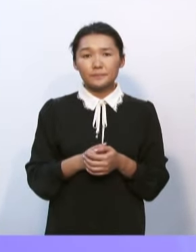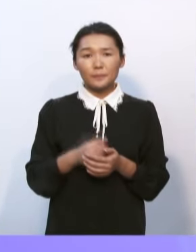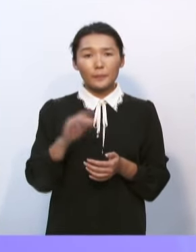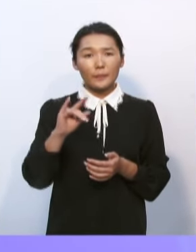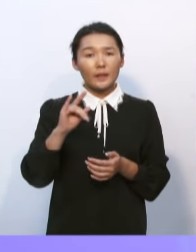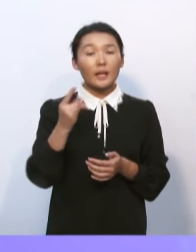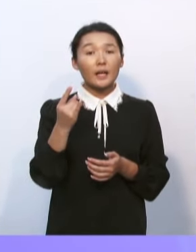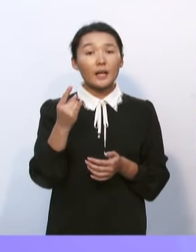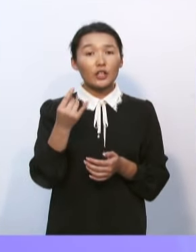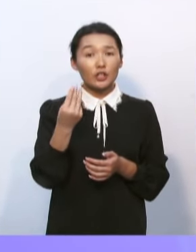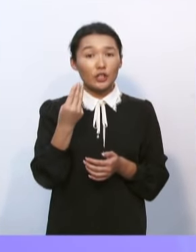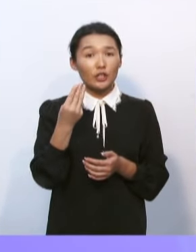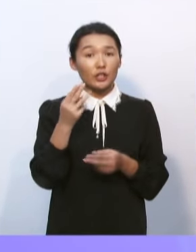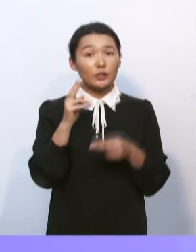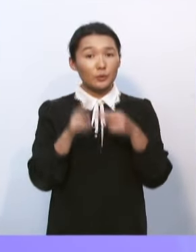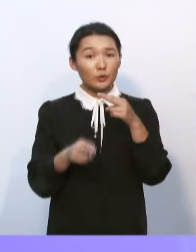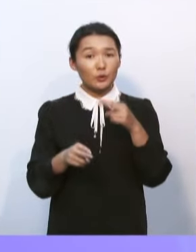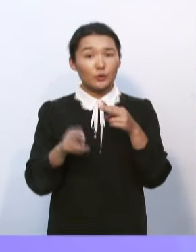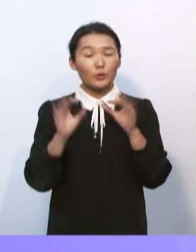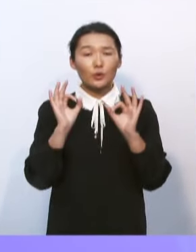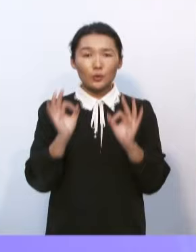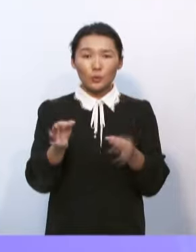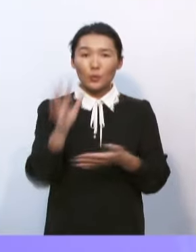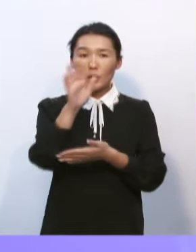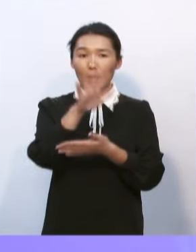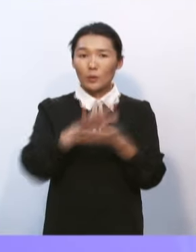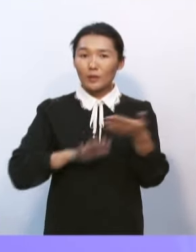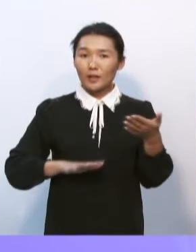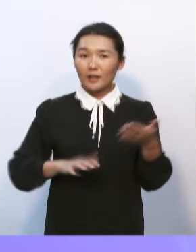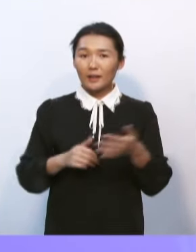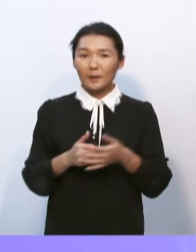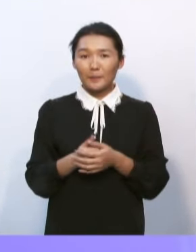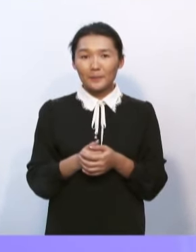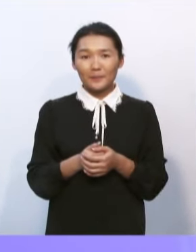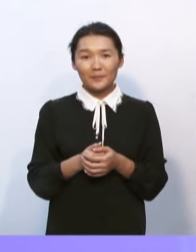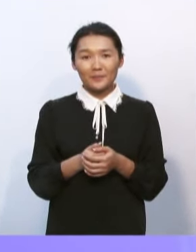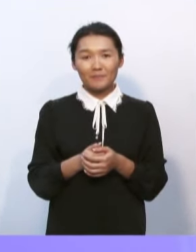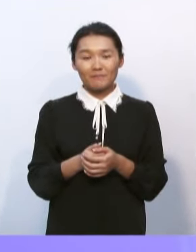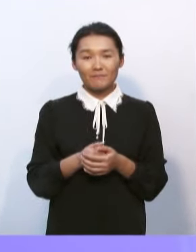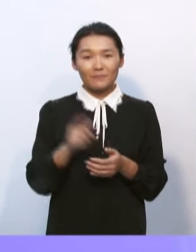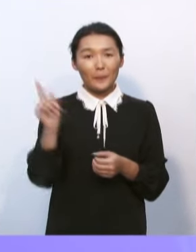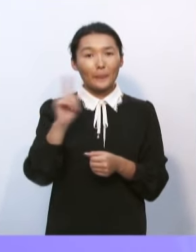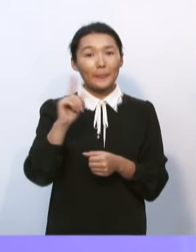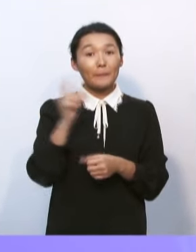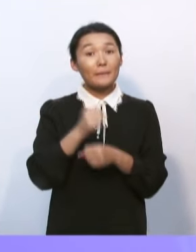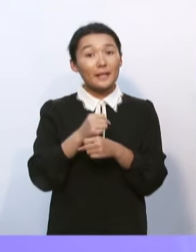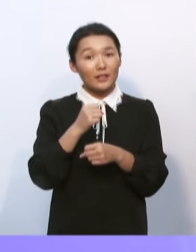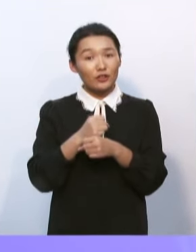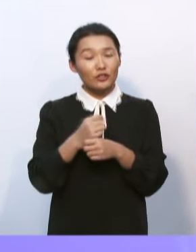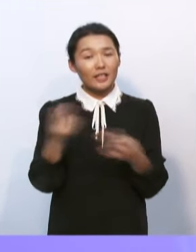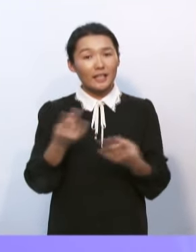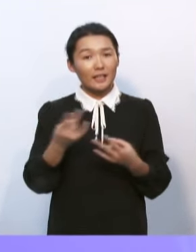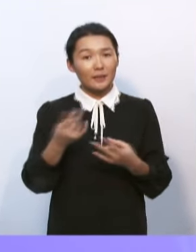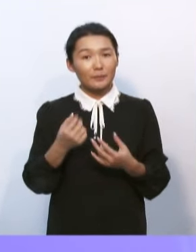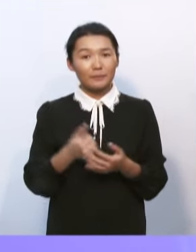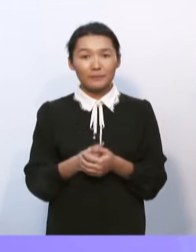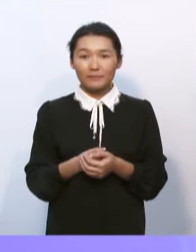ыш мүчөсүн туура улагыла. Эмне кылыш керек?